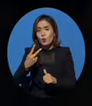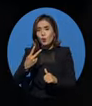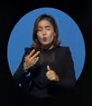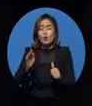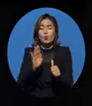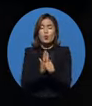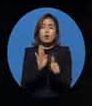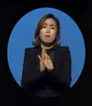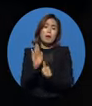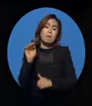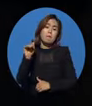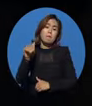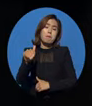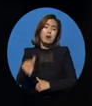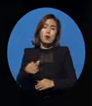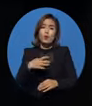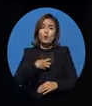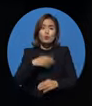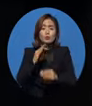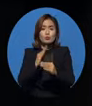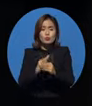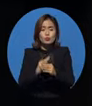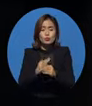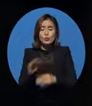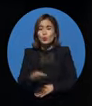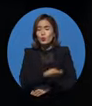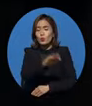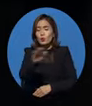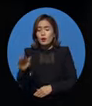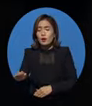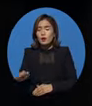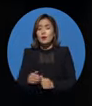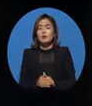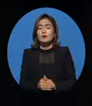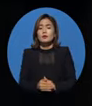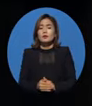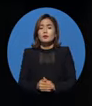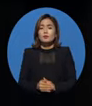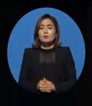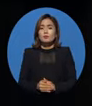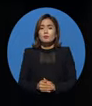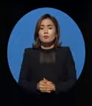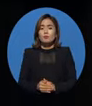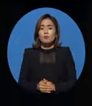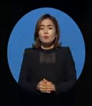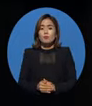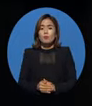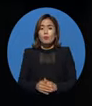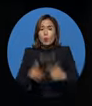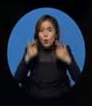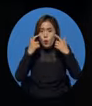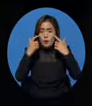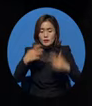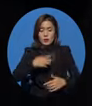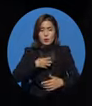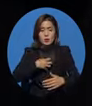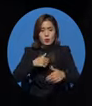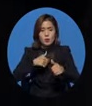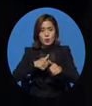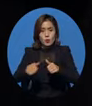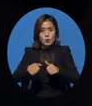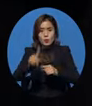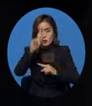떨어진 위기의 상태이고 이 위기로부터 우리가 어 그 제대로 위기를 넘어서 정권